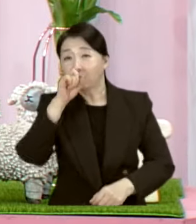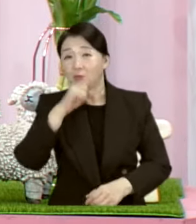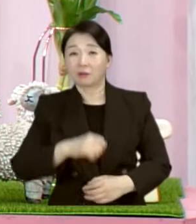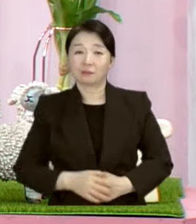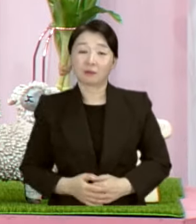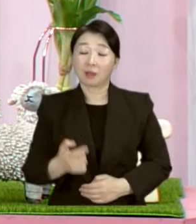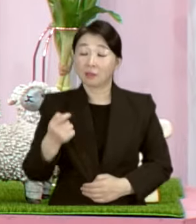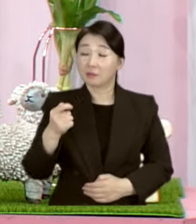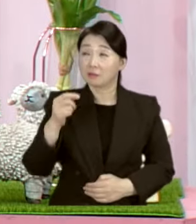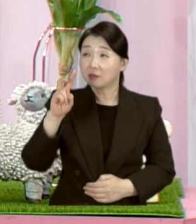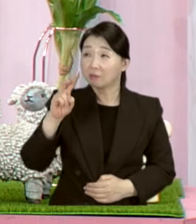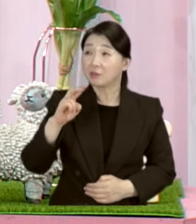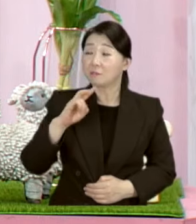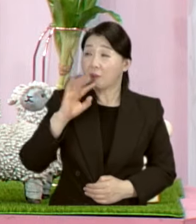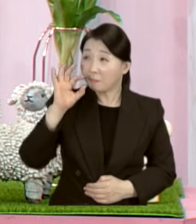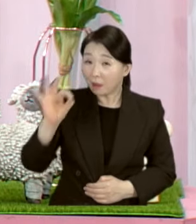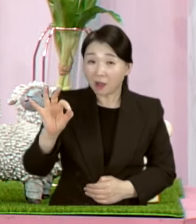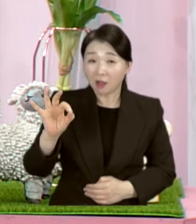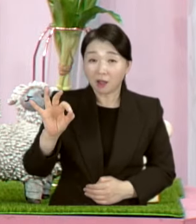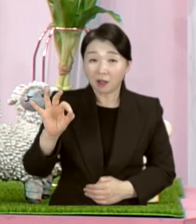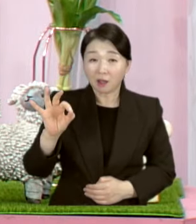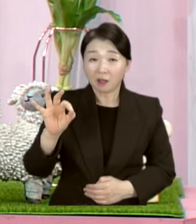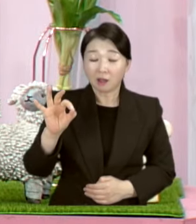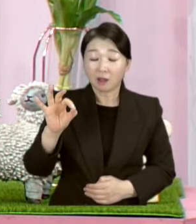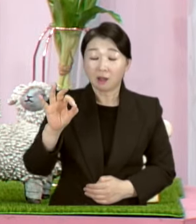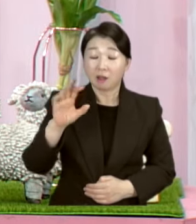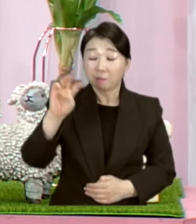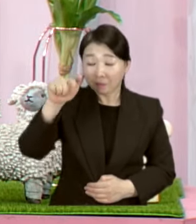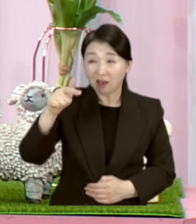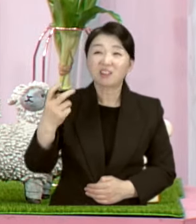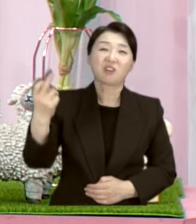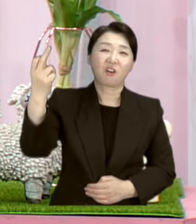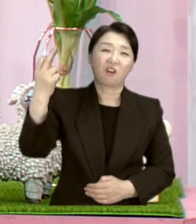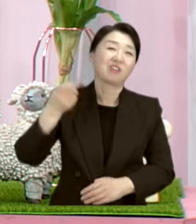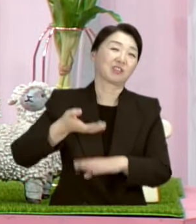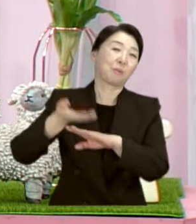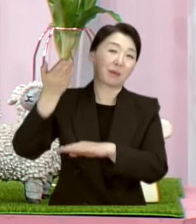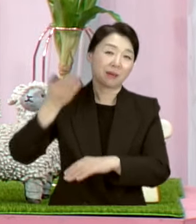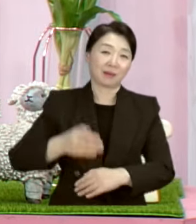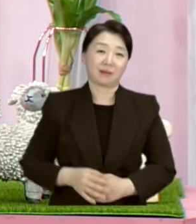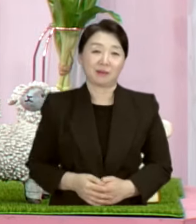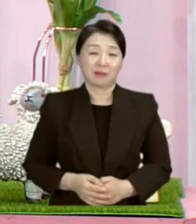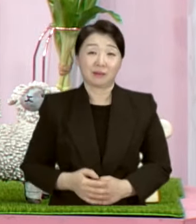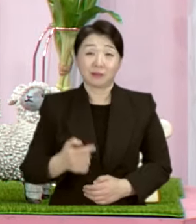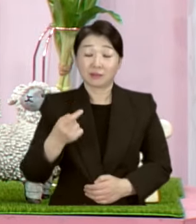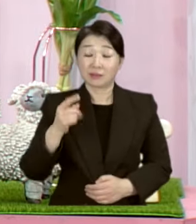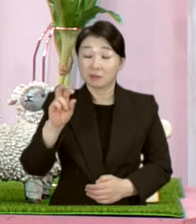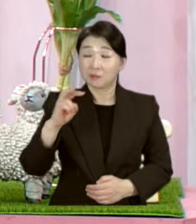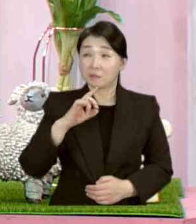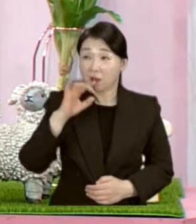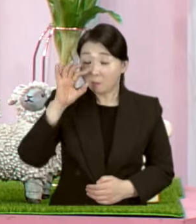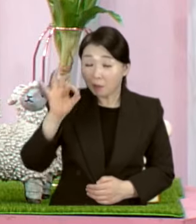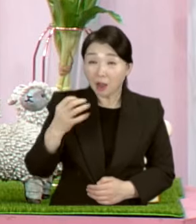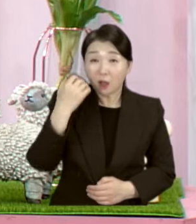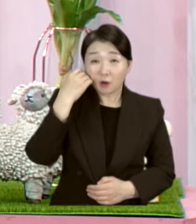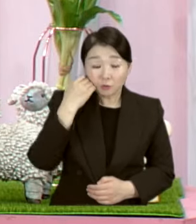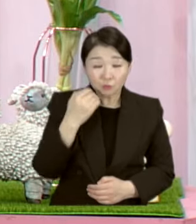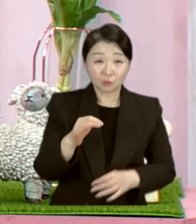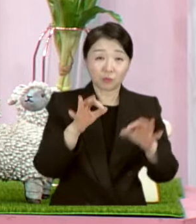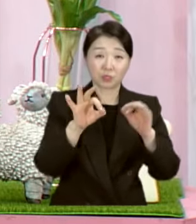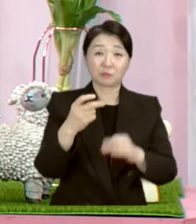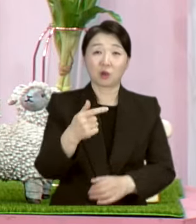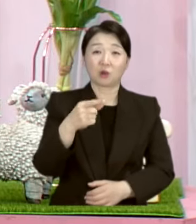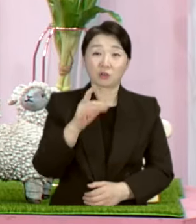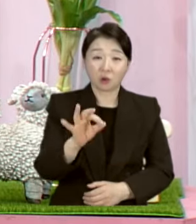TV에서만 보던 이제 김영환 씨가 형이에요? 네, 이제 선배로 선배. 그러니까. TV에서만 보던 이제 김연경